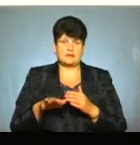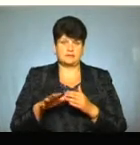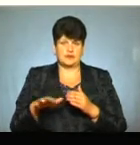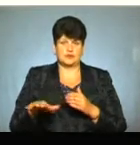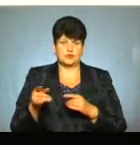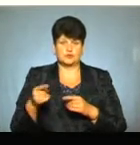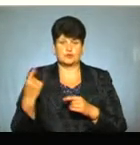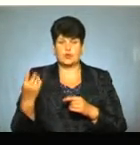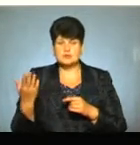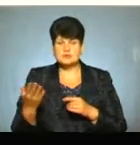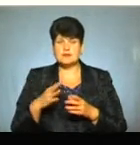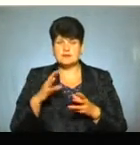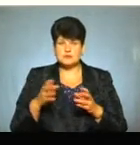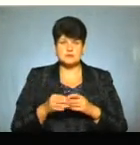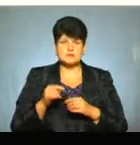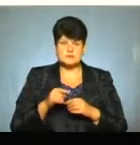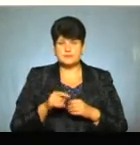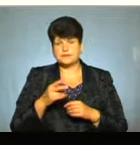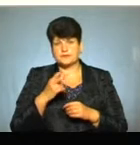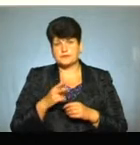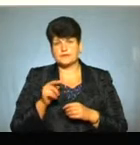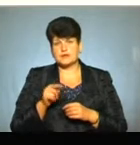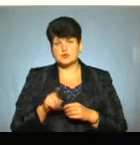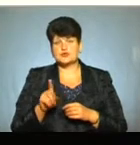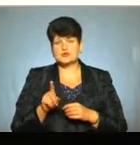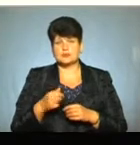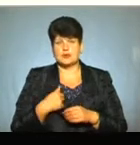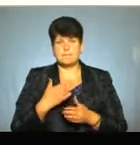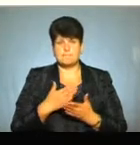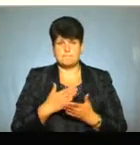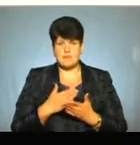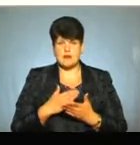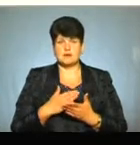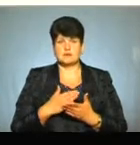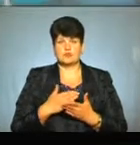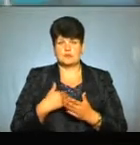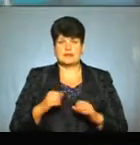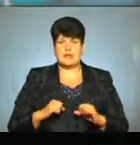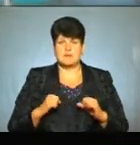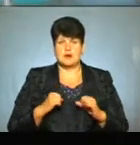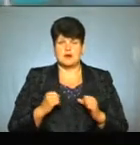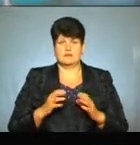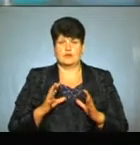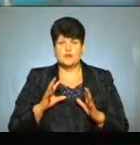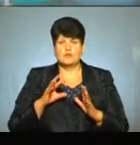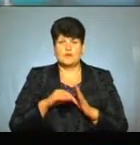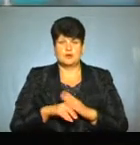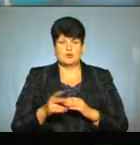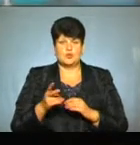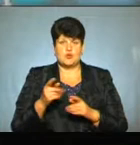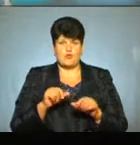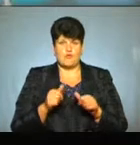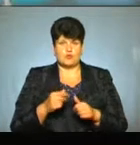Дніпропетровської області. Але разом з тим, виходячи, скажімо, з того, що ми маємо, ми таки намагаємося впроваджувати дуальну